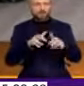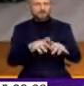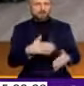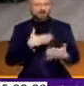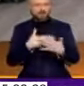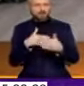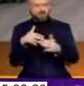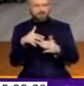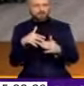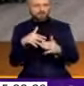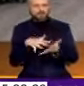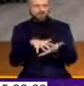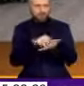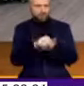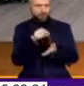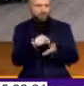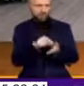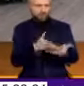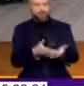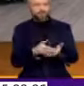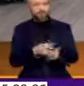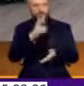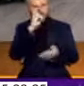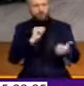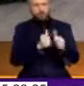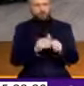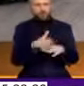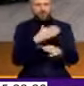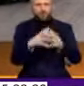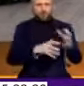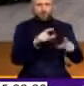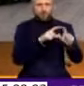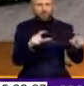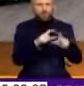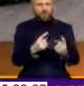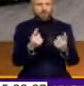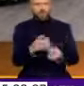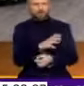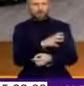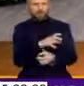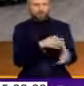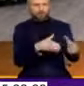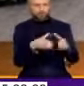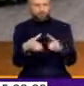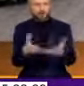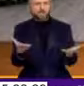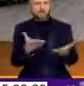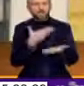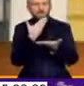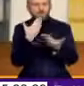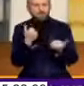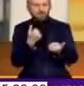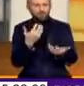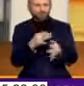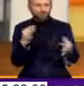активний наступ на ці інституції. Угу. Державу замінюють транснаціональні корпорації, великі олігархічні групування, які не мають ні